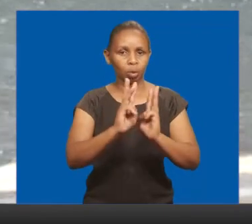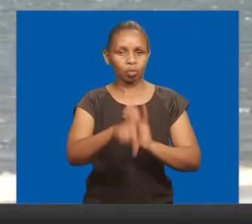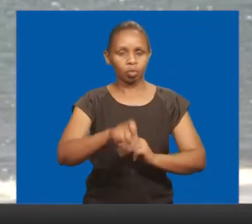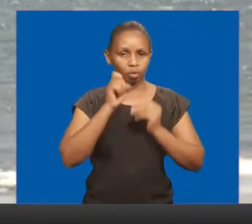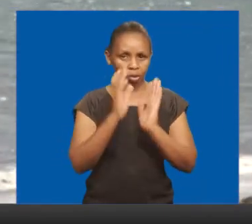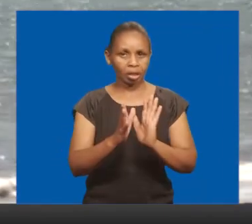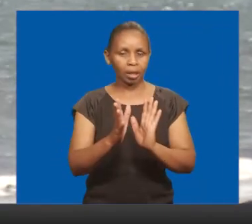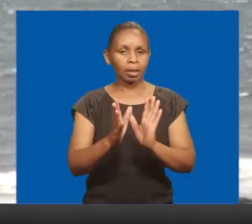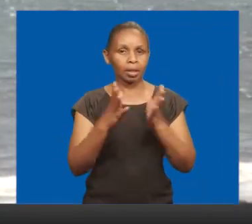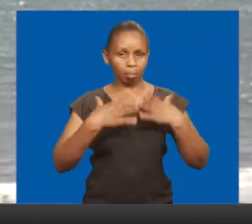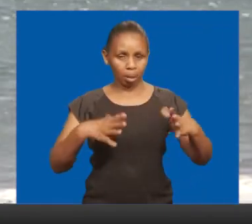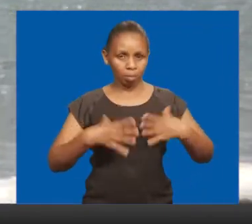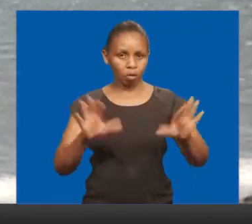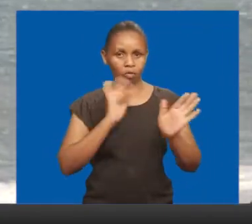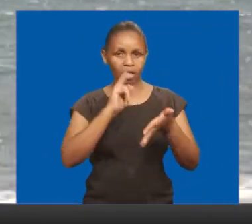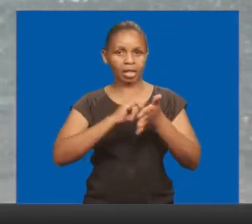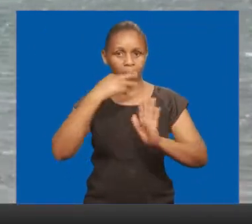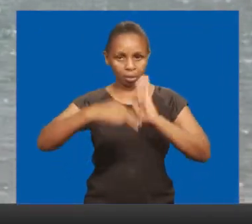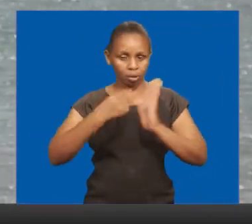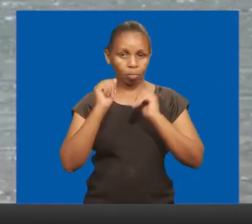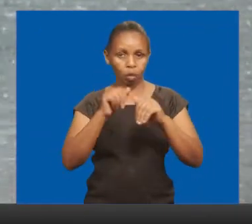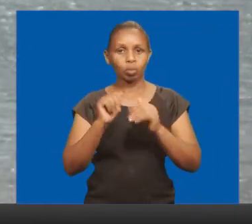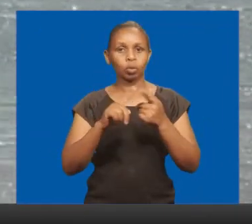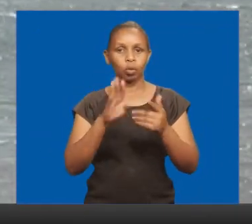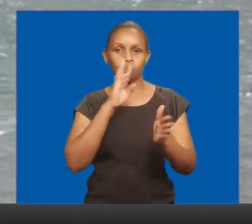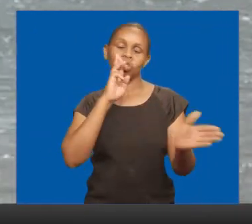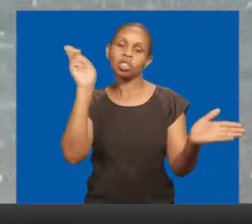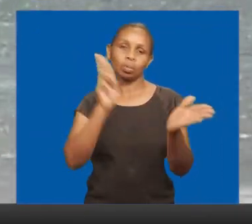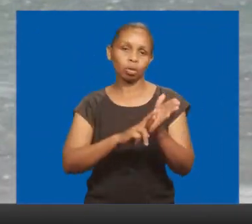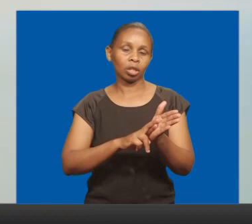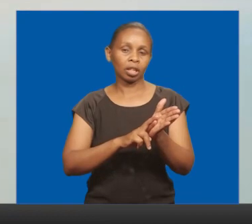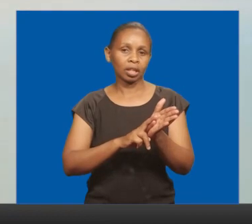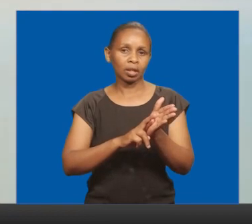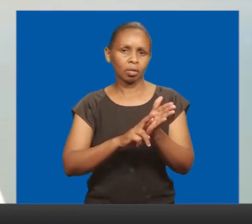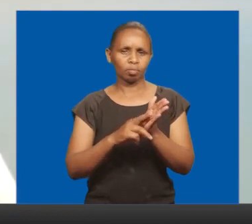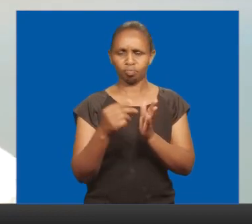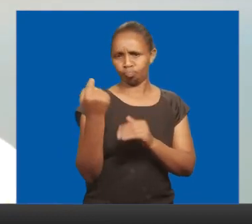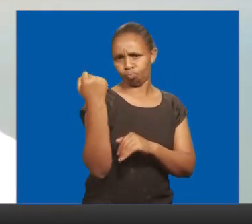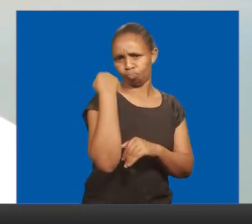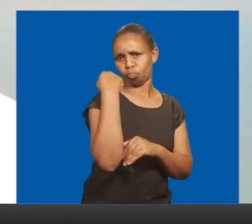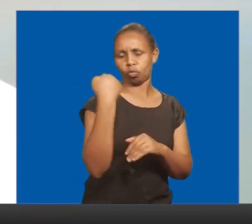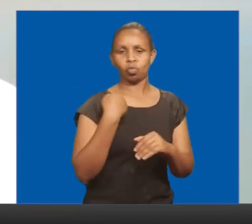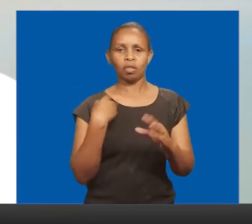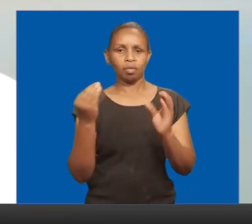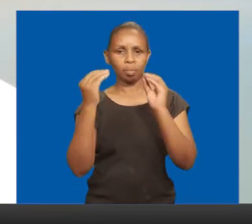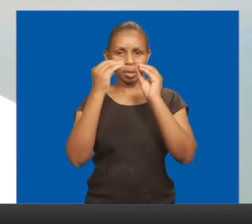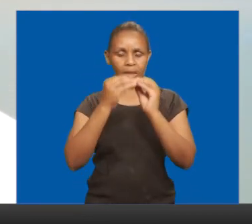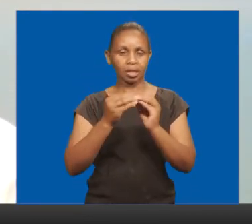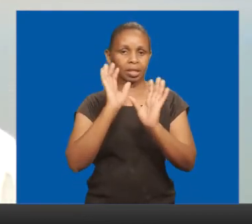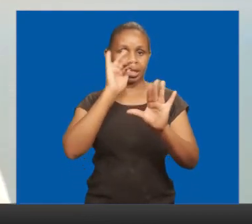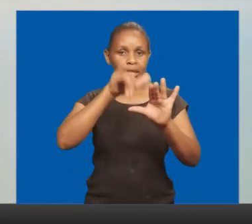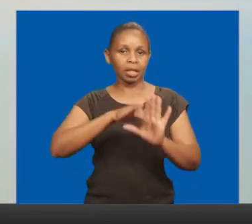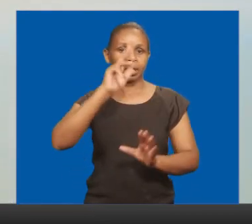basi wahudumu Na wamiliki Wa chombo hicho watashtakiwa na ni juzi tu tulikuwa na mkutano